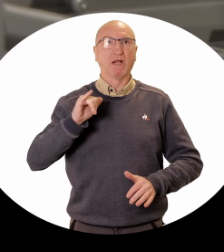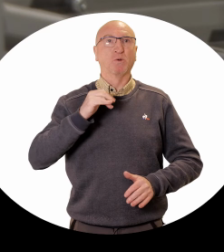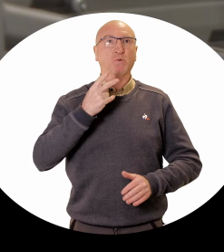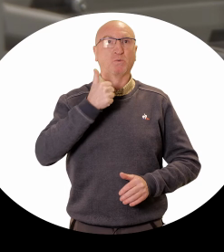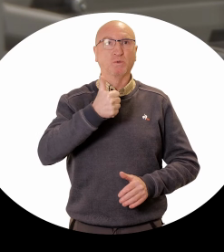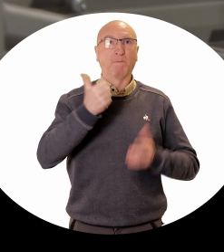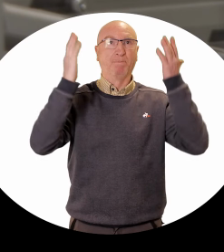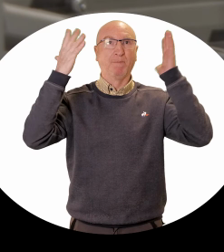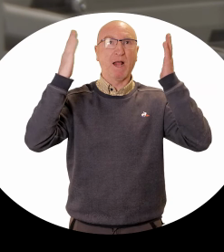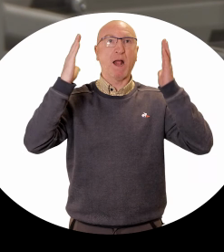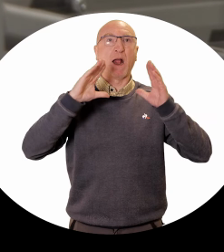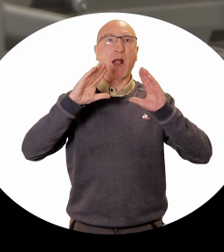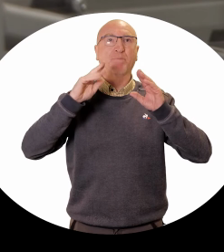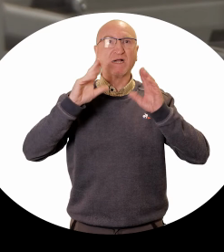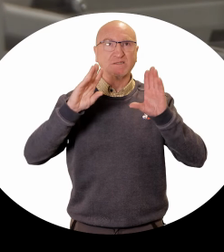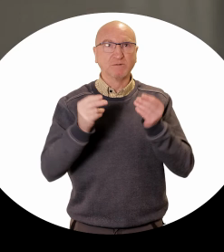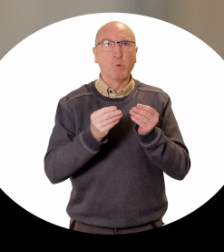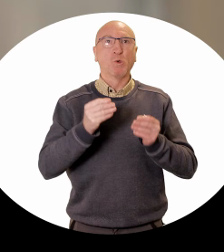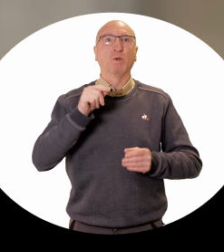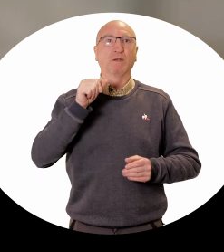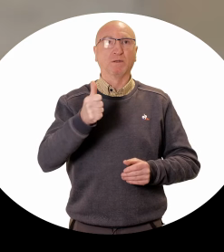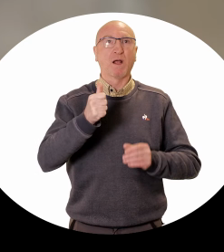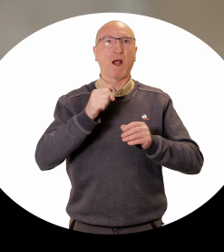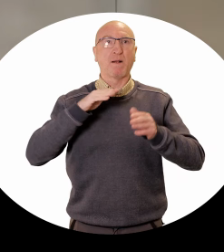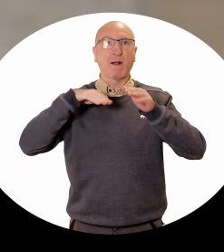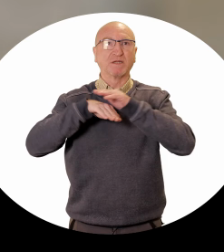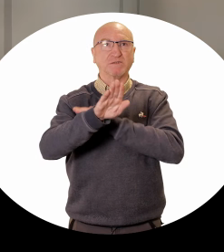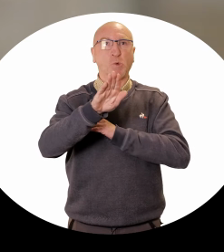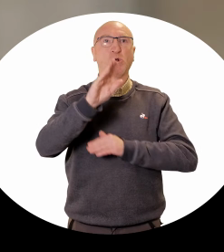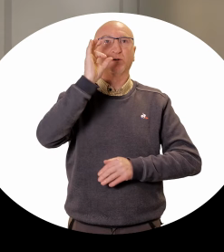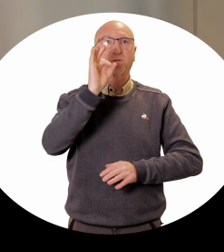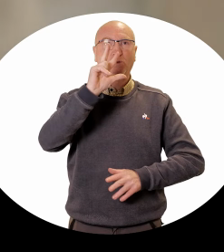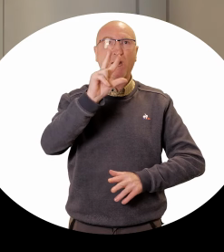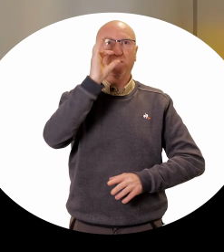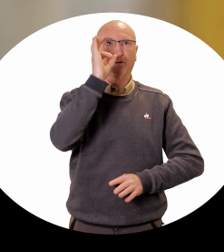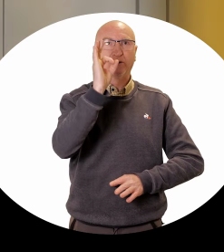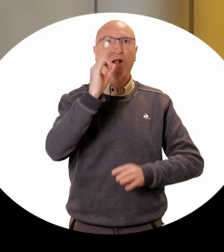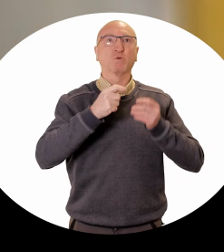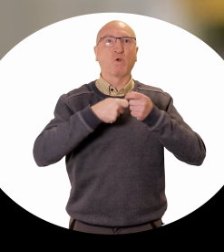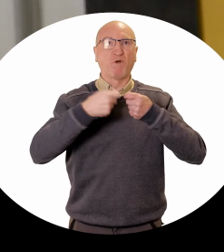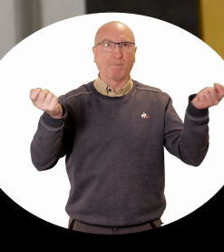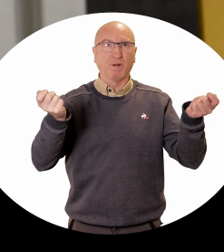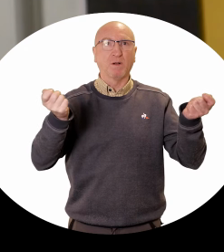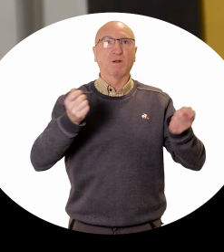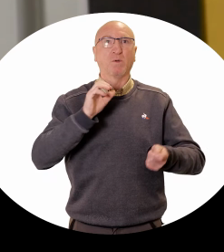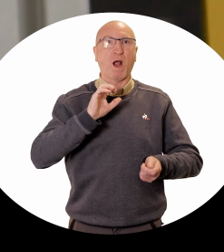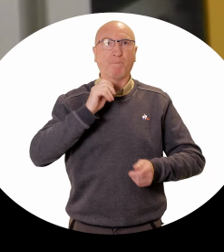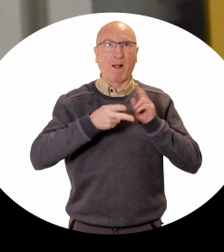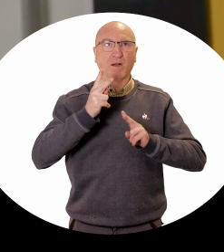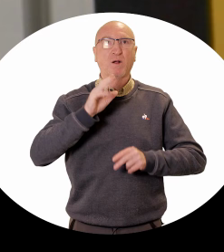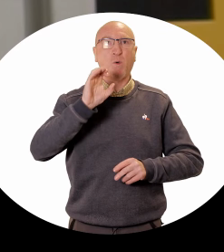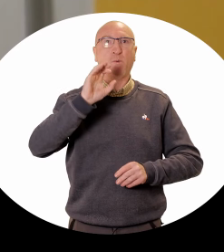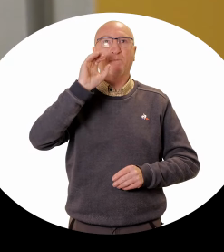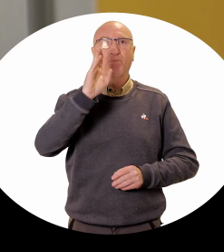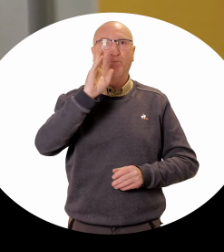range n'importe quelle pièce. Je suis le petit joint pour le médical. Je vole et hop,